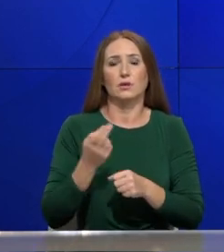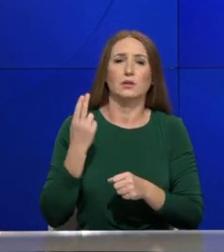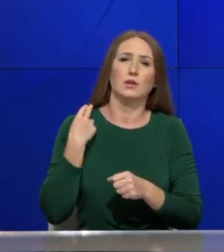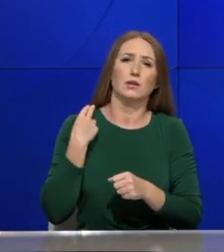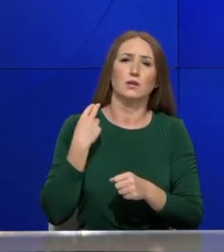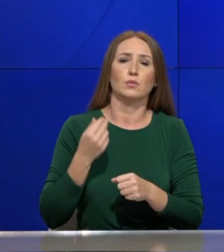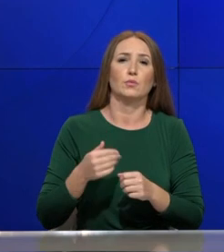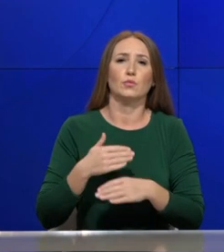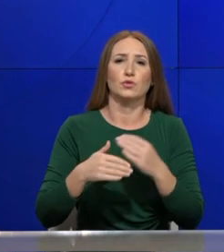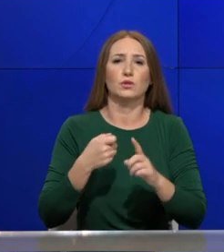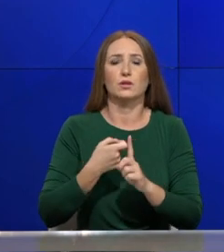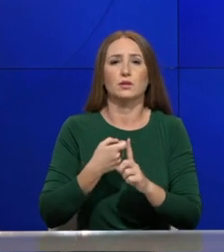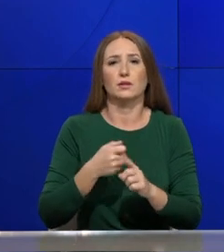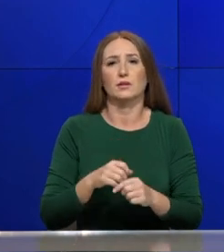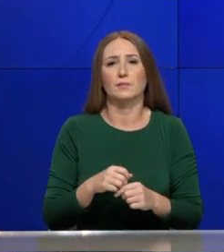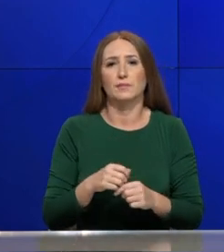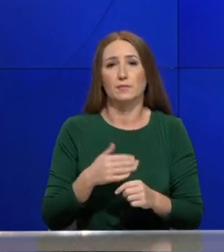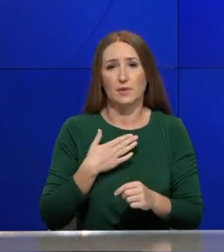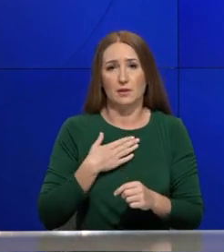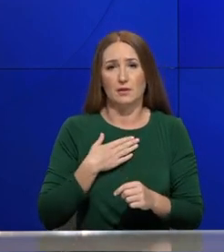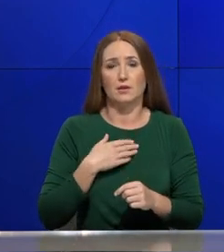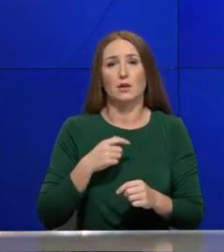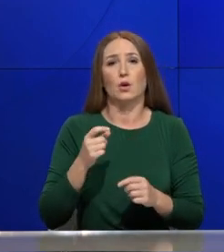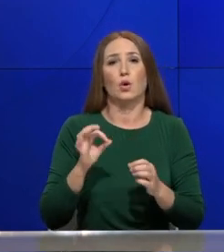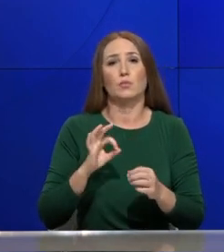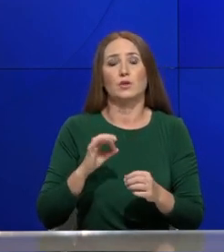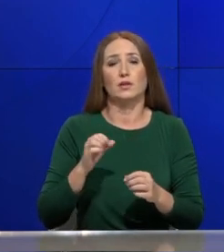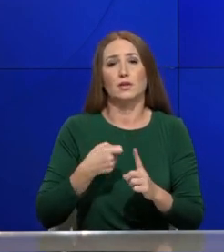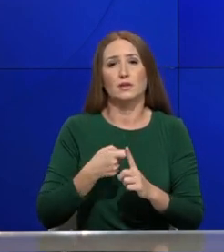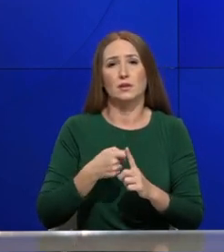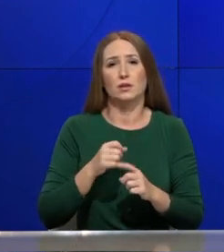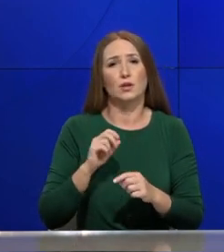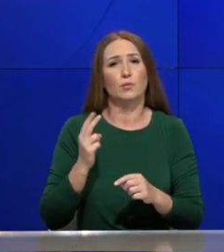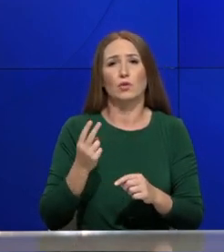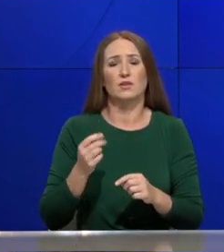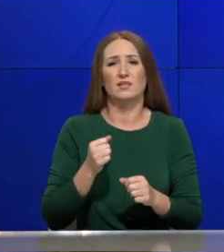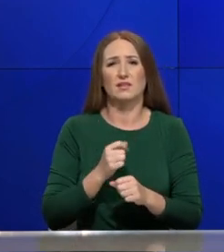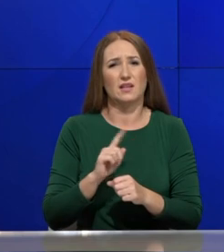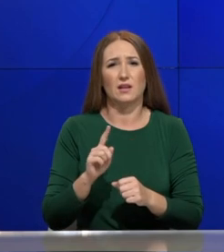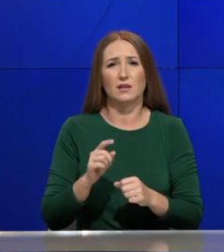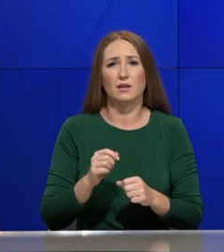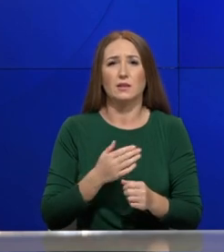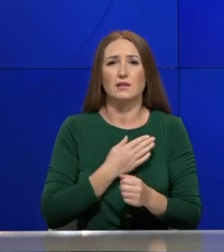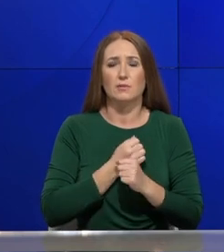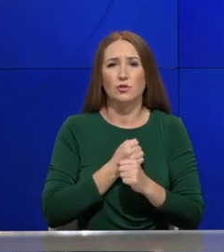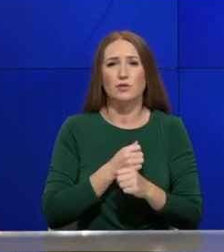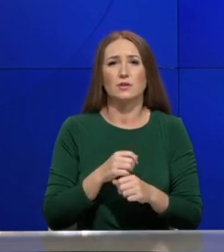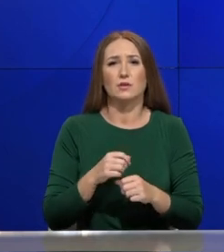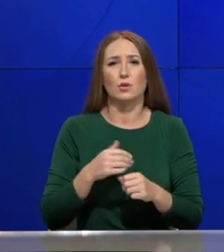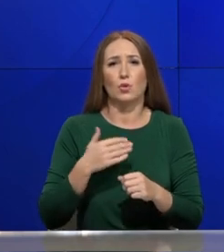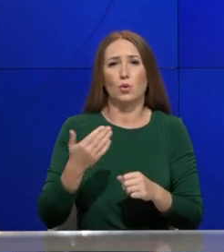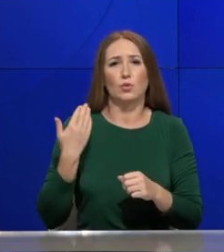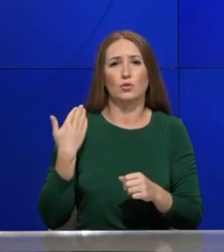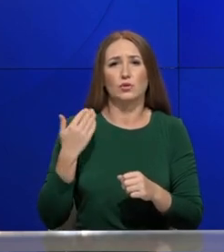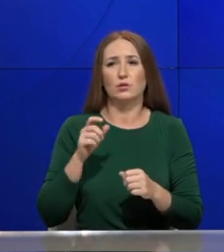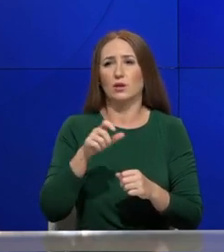i napretka Kalesije. Smatram da je općina Kalesija zbog nerada, bez idejnosti, sebičnosti i otuđenosti